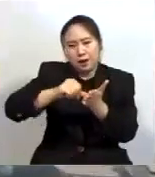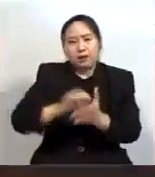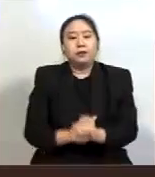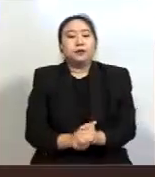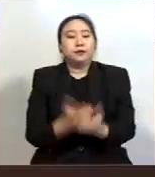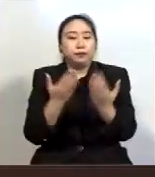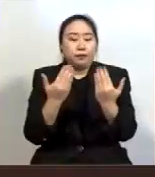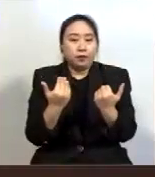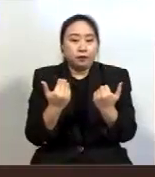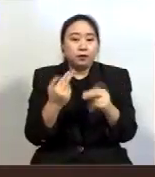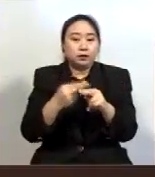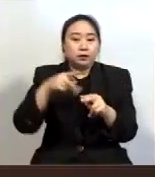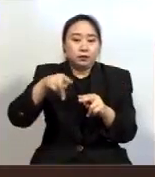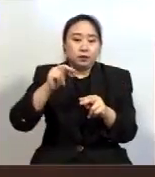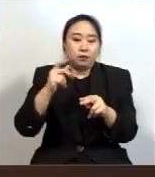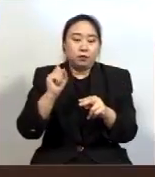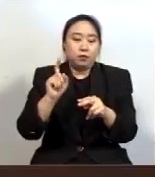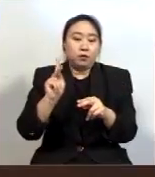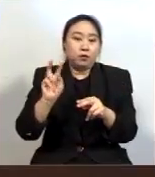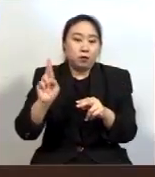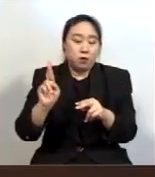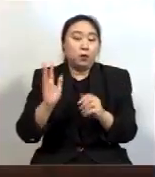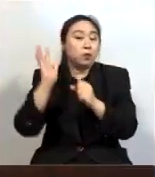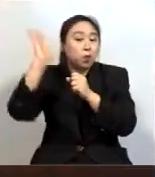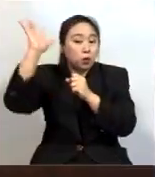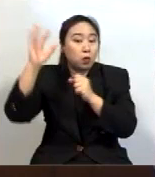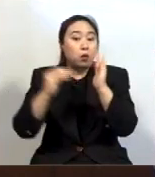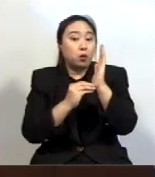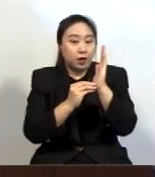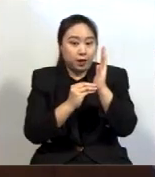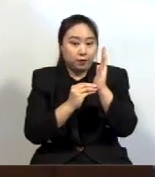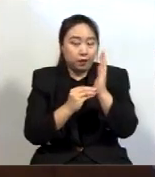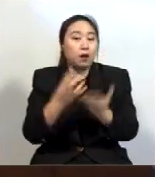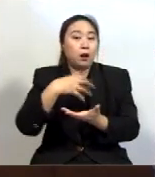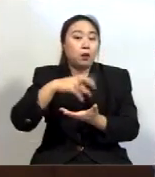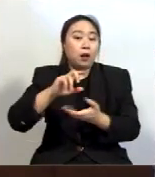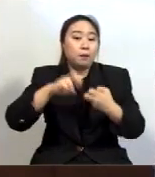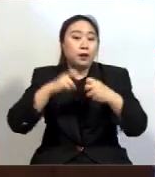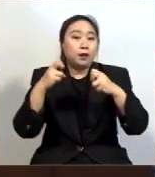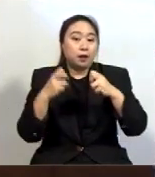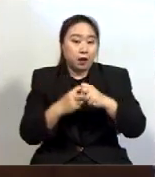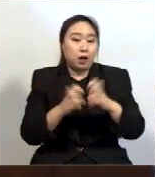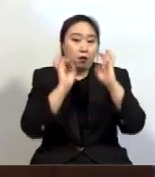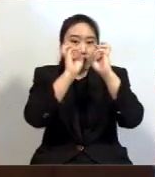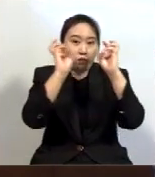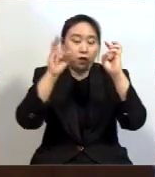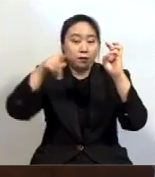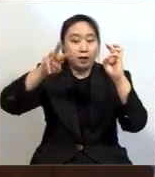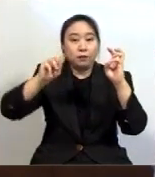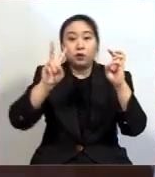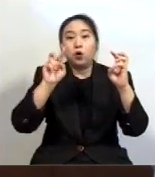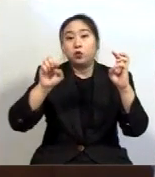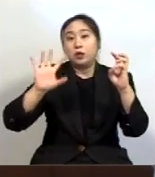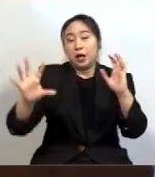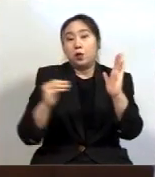ทางด้านของร้อยตำรวจเอกพงศกรขวัญเมืองโฆษกกรุงเทพมหานครก็เปิดเผยแนวทางในการแก้ไขปัญหาฝุ่นละออง PM 2.5